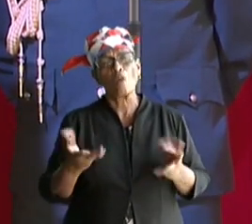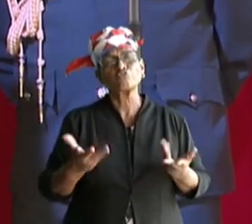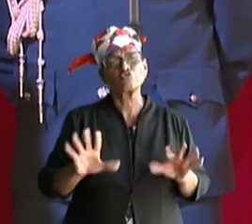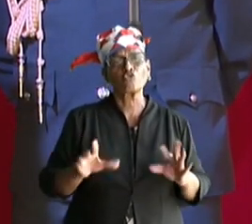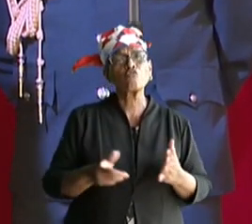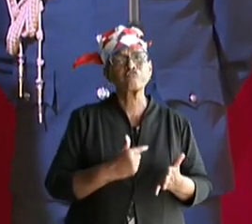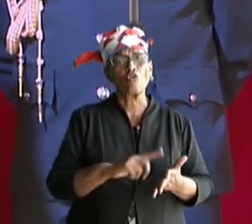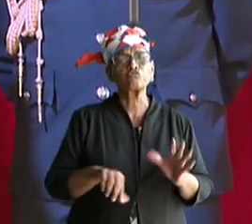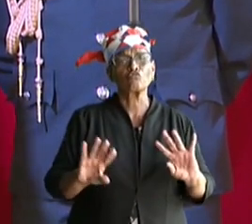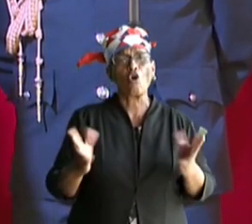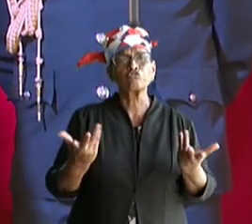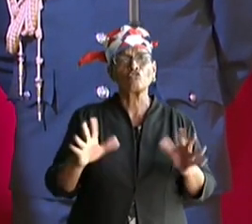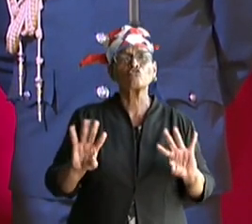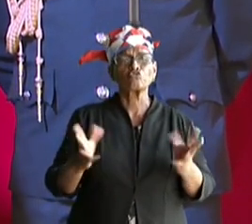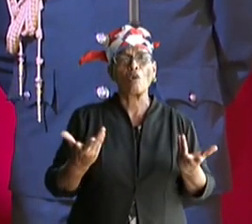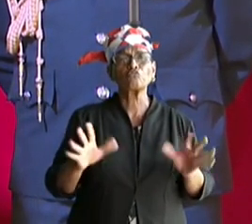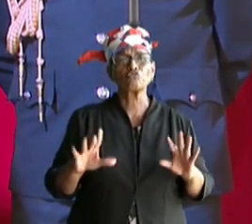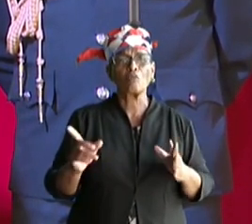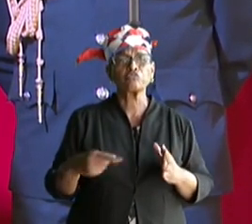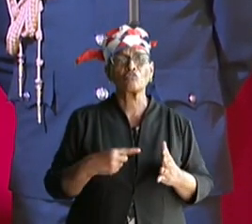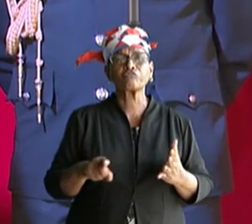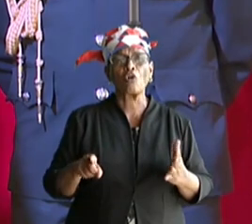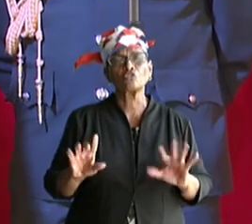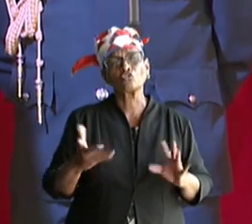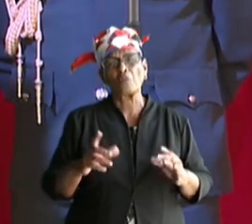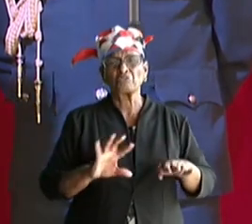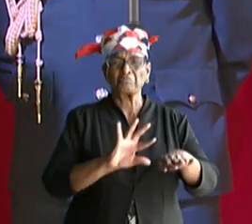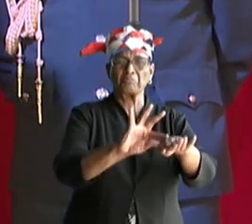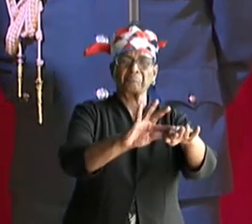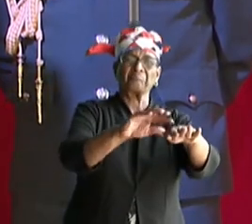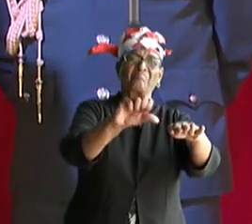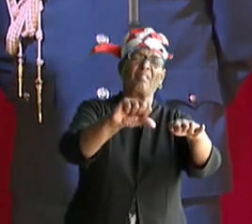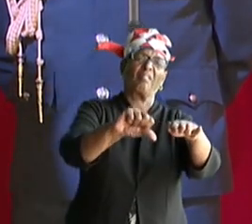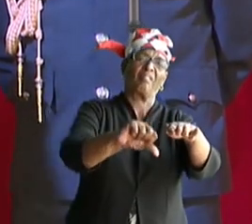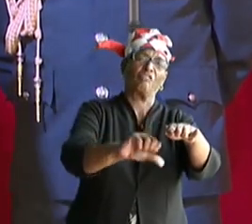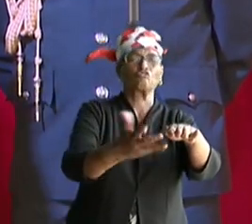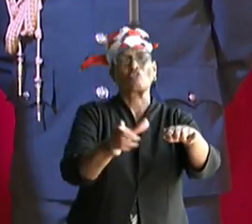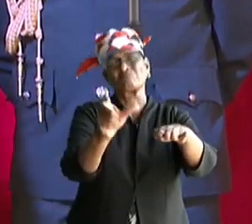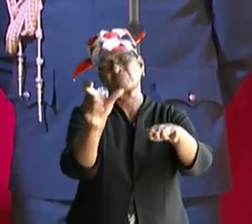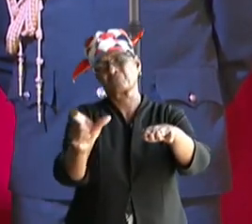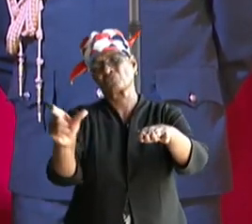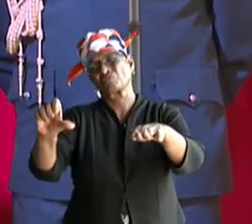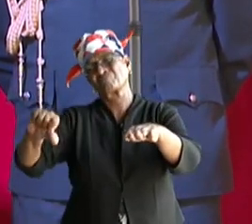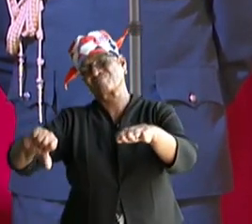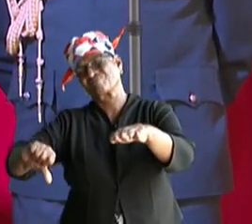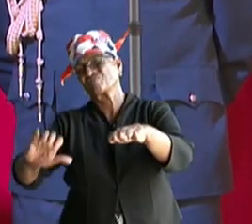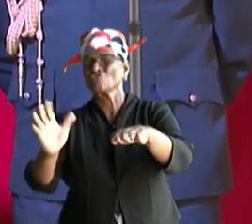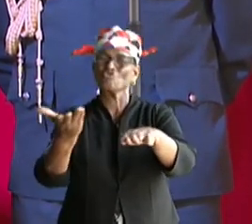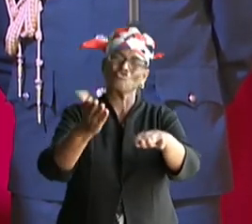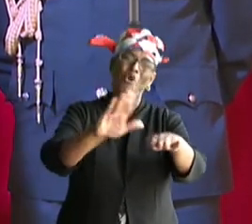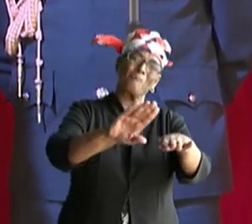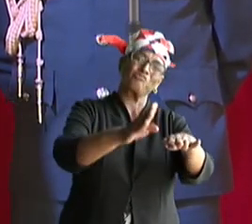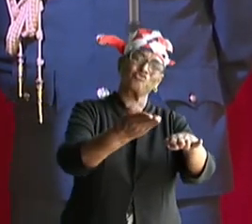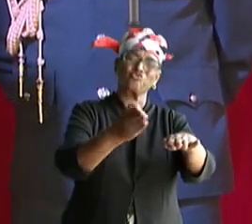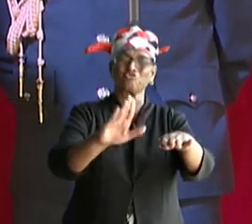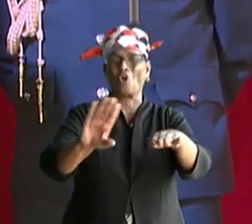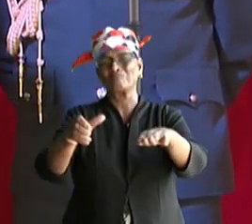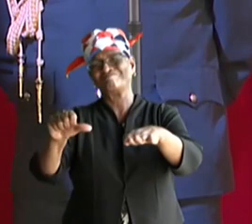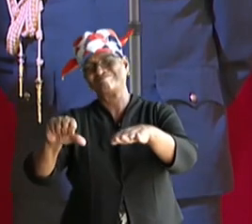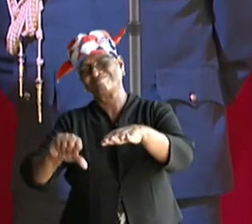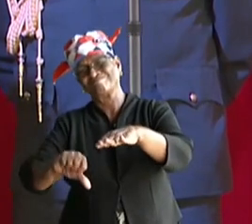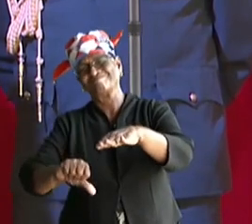opzichten hebben onze leiders gefaald. En ik herhaal dat. Ja, in sommige opzichten hebben